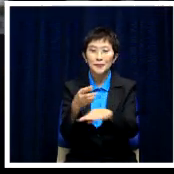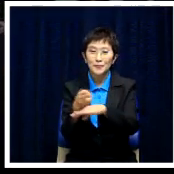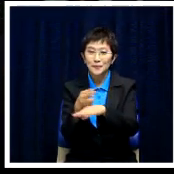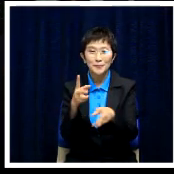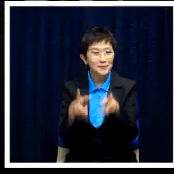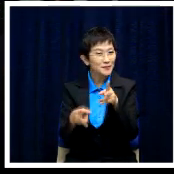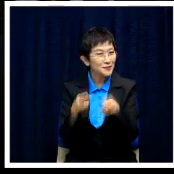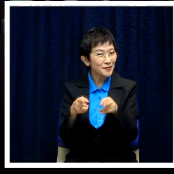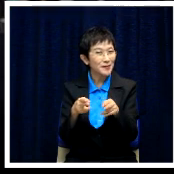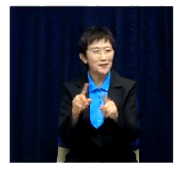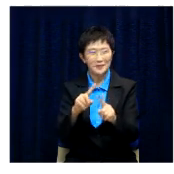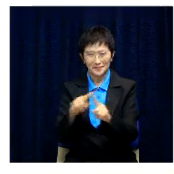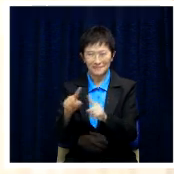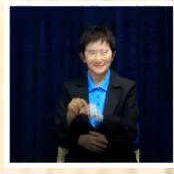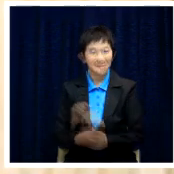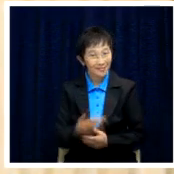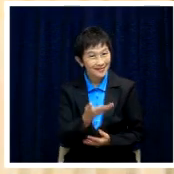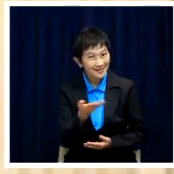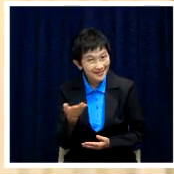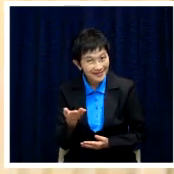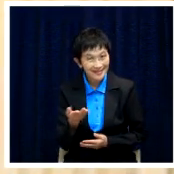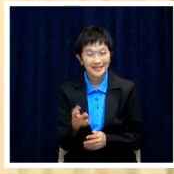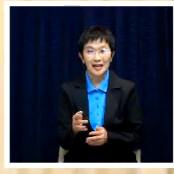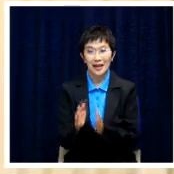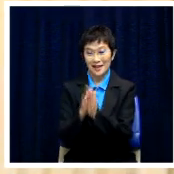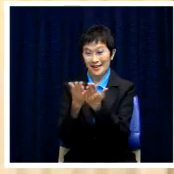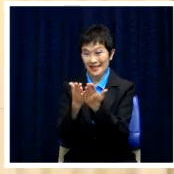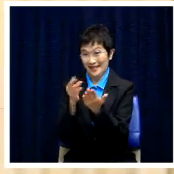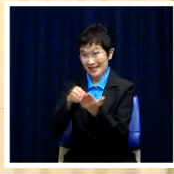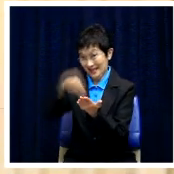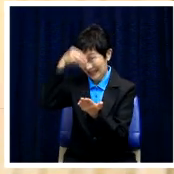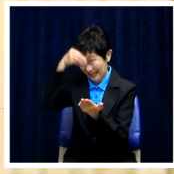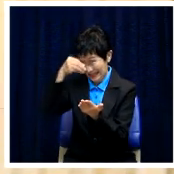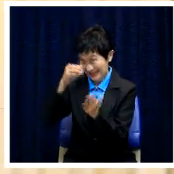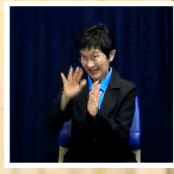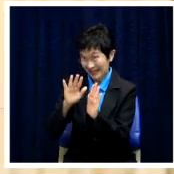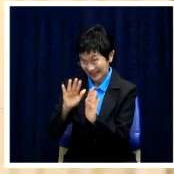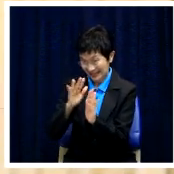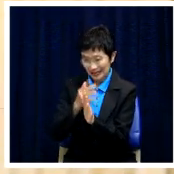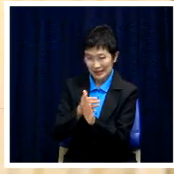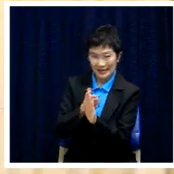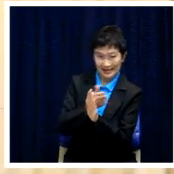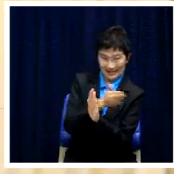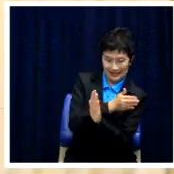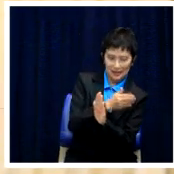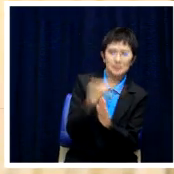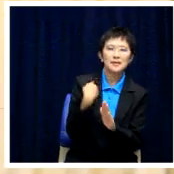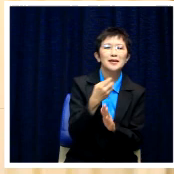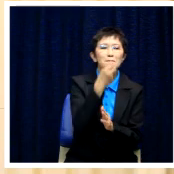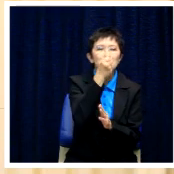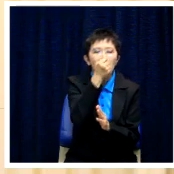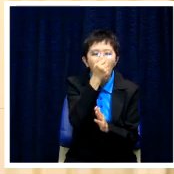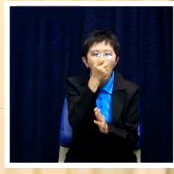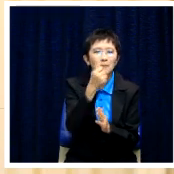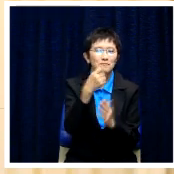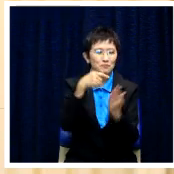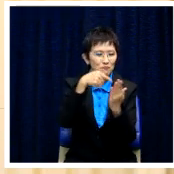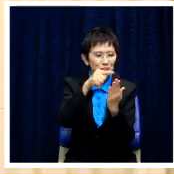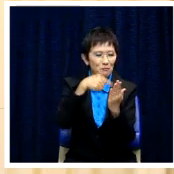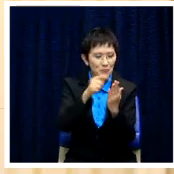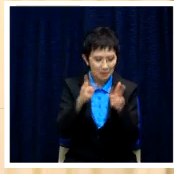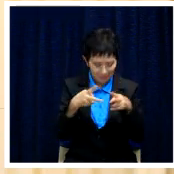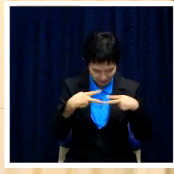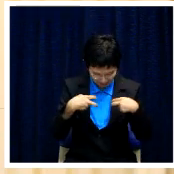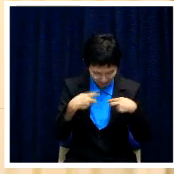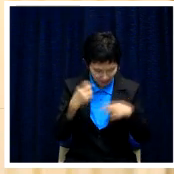ค่ะคุณผู้ชมคะก่อนที่จะเรียนทั้ง4บทเรียนนะคะเราจะมีแบบทดสอบก่อนเพื่อประเมินตัวเ